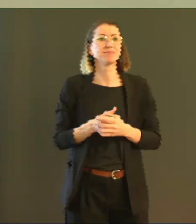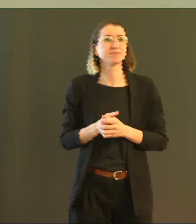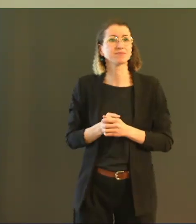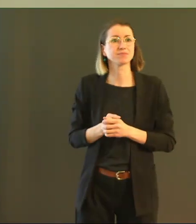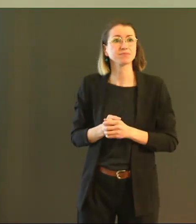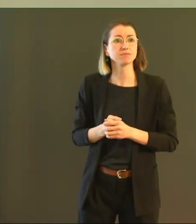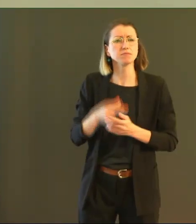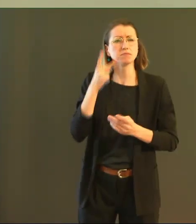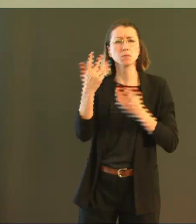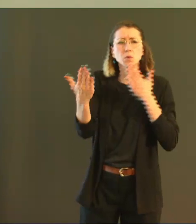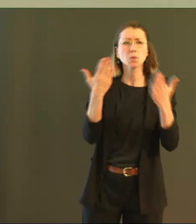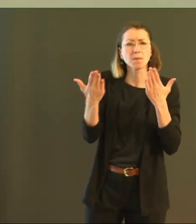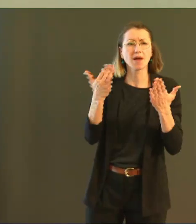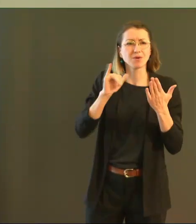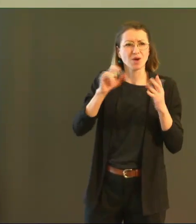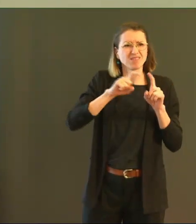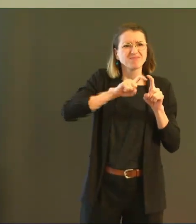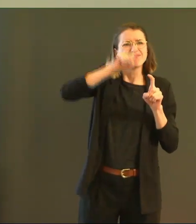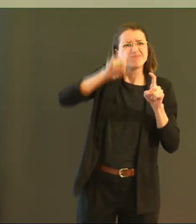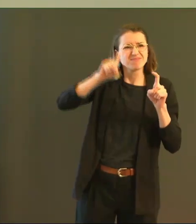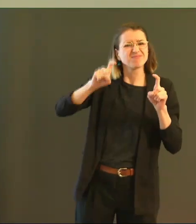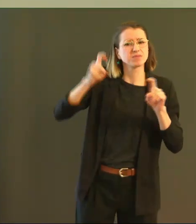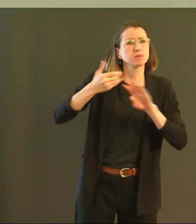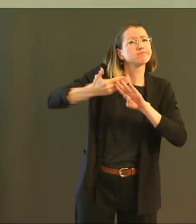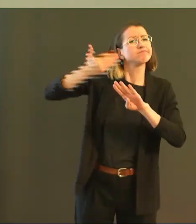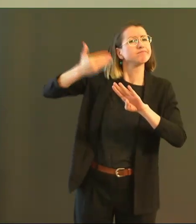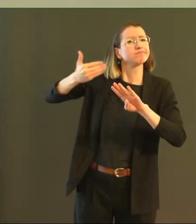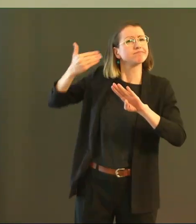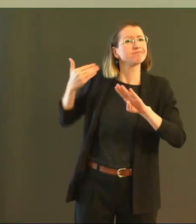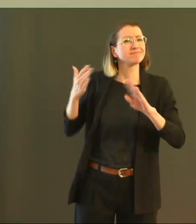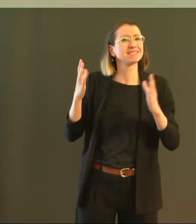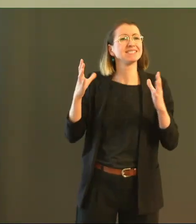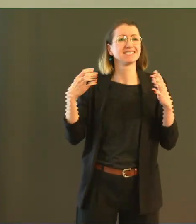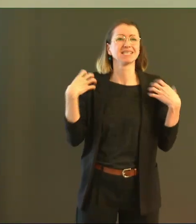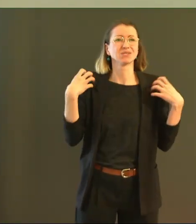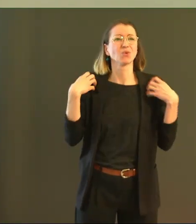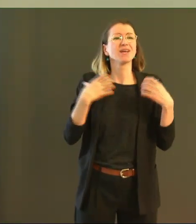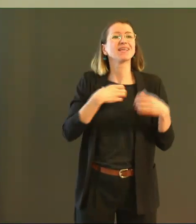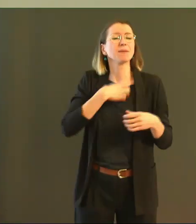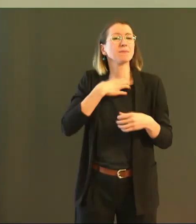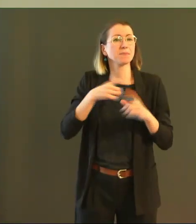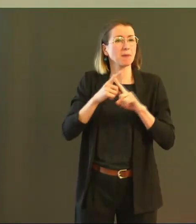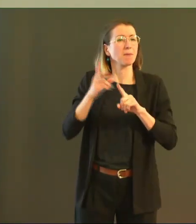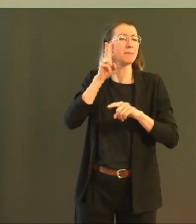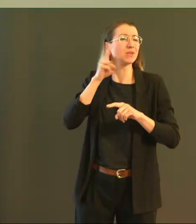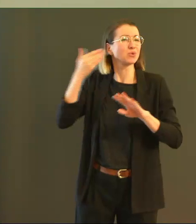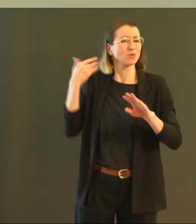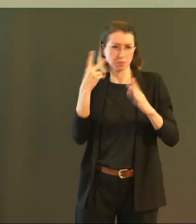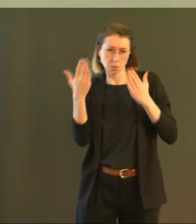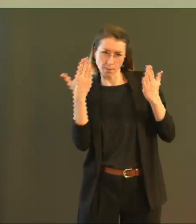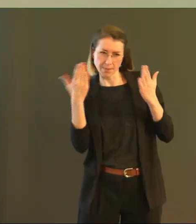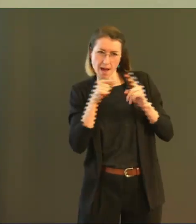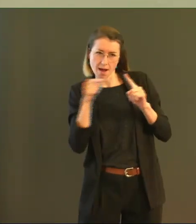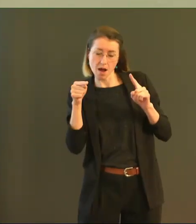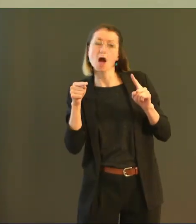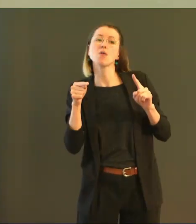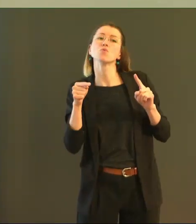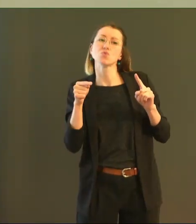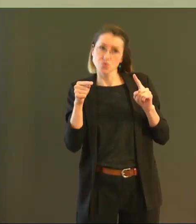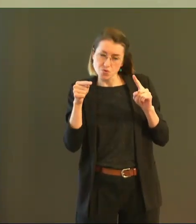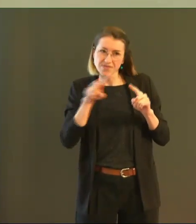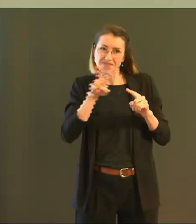une saison de grippe banale direct on est saison de grippe un peu plus importantes on voit que très nettement cette augmentation est différente